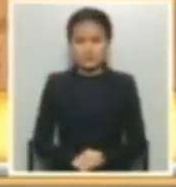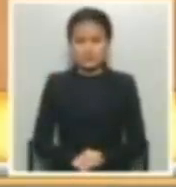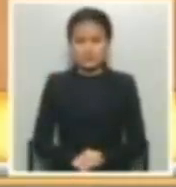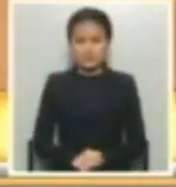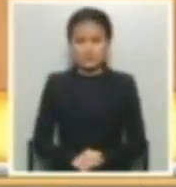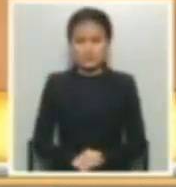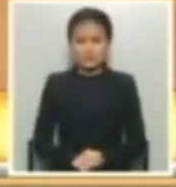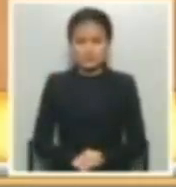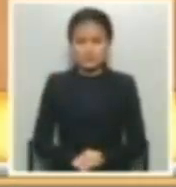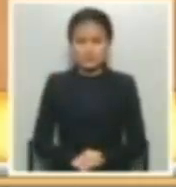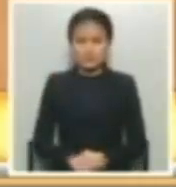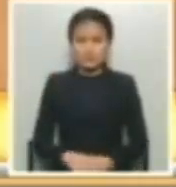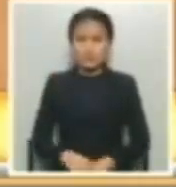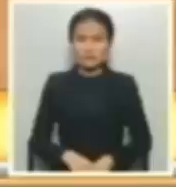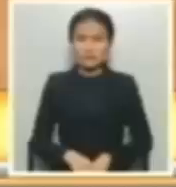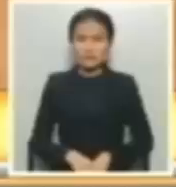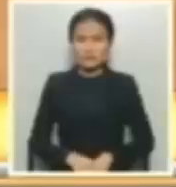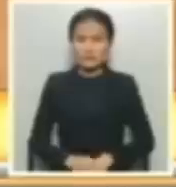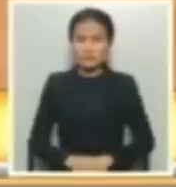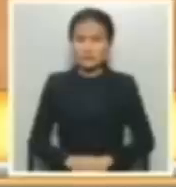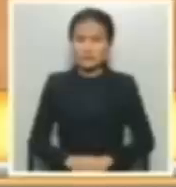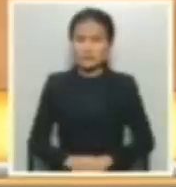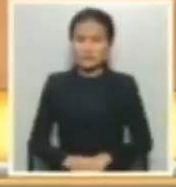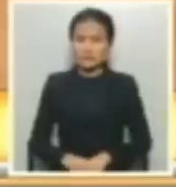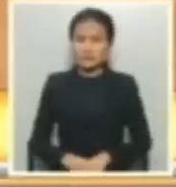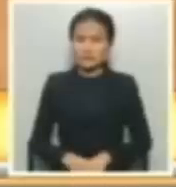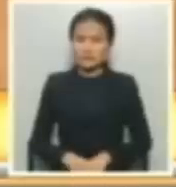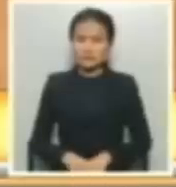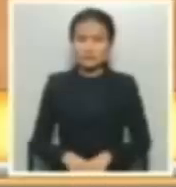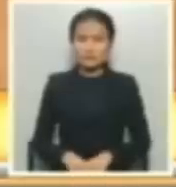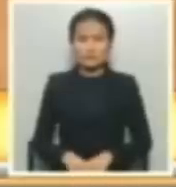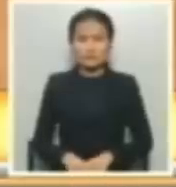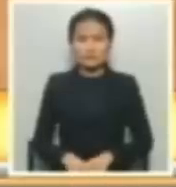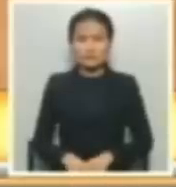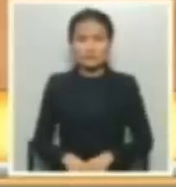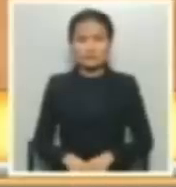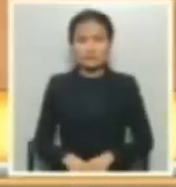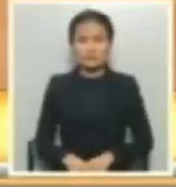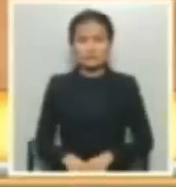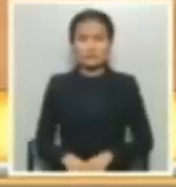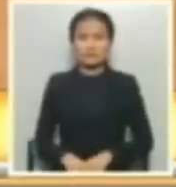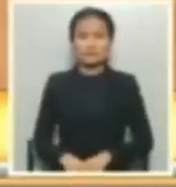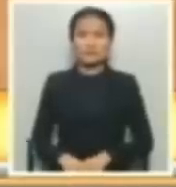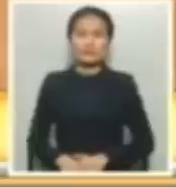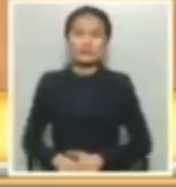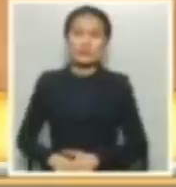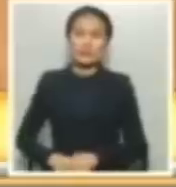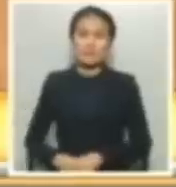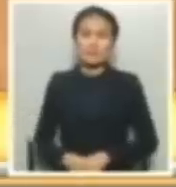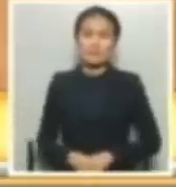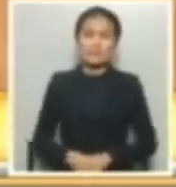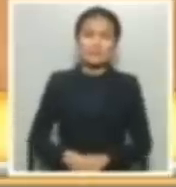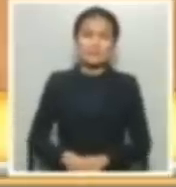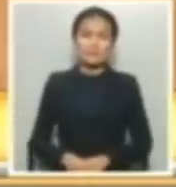านยังมีสิทธิ์ที่จะ ท่านประธานผมเสียหายมากเลยท่านประธานเนี่ย ผมขออนุญาต